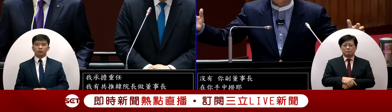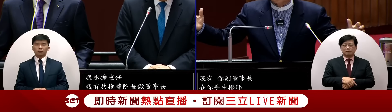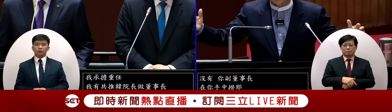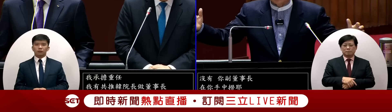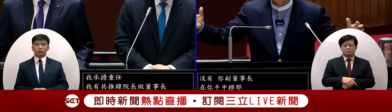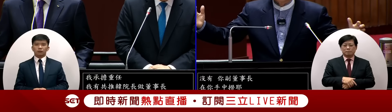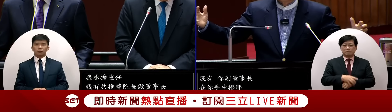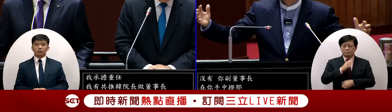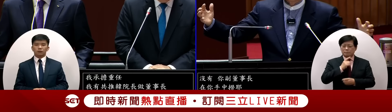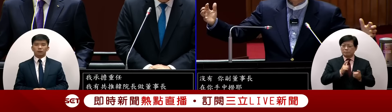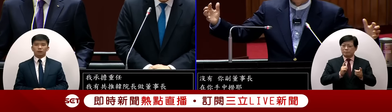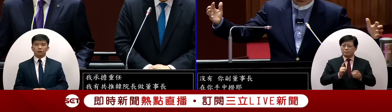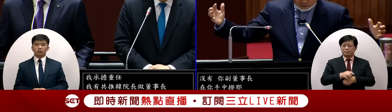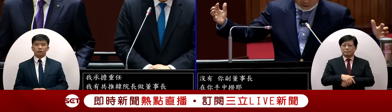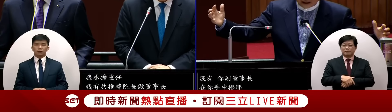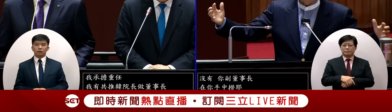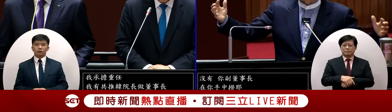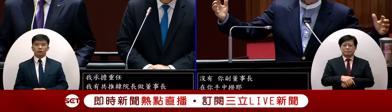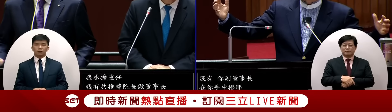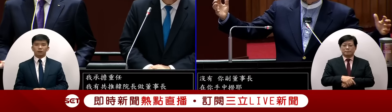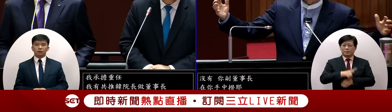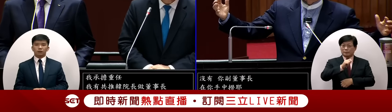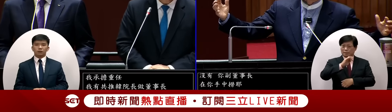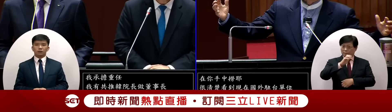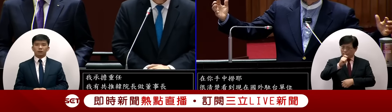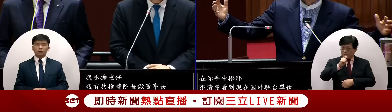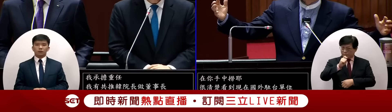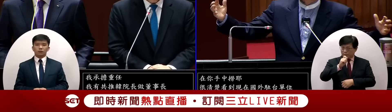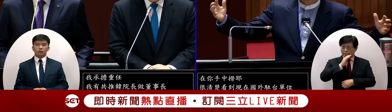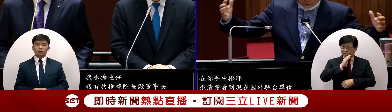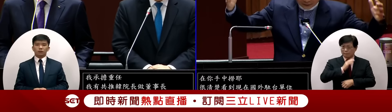TFD 嘛是吧 ？TFN。